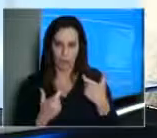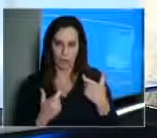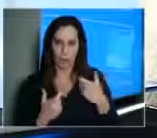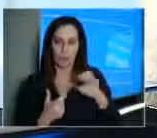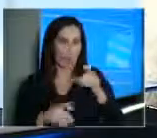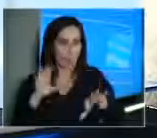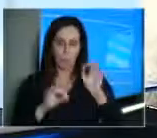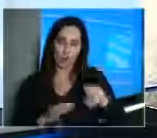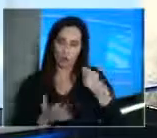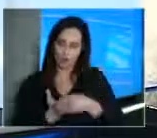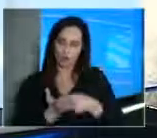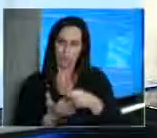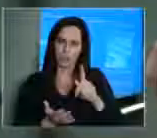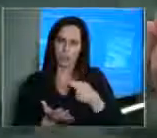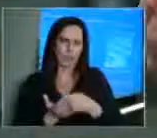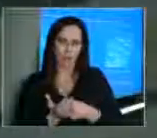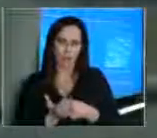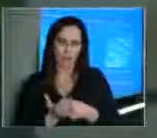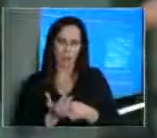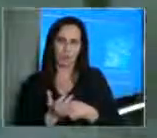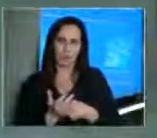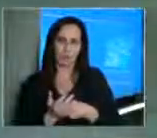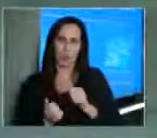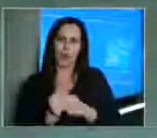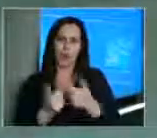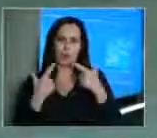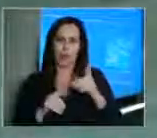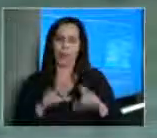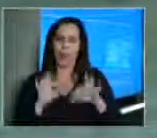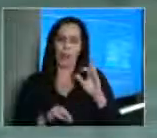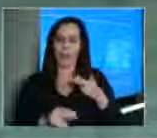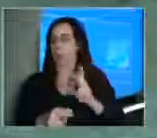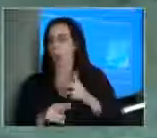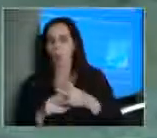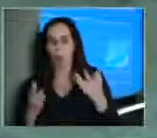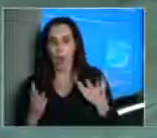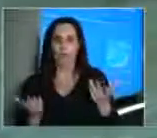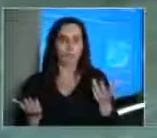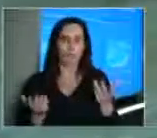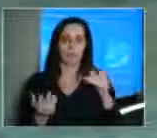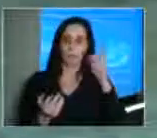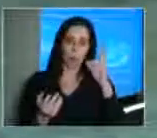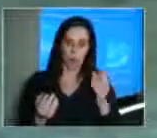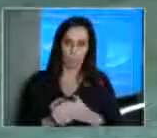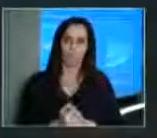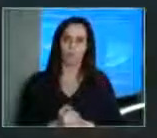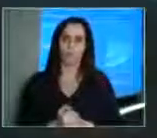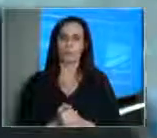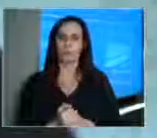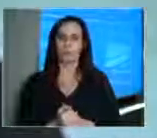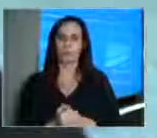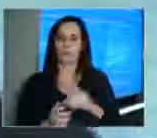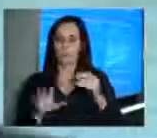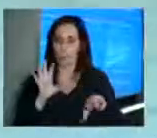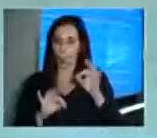ששם, אם את לא מצביעה, את צריכה לשלם כנס קטן, או לתת הסבר למה לא הצבעת. היית חולה, היית בחול, דברים אחרים. ואם